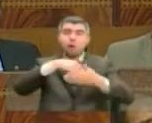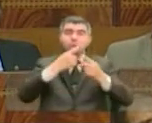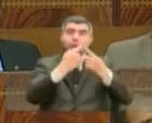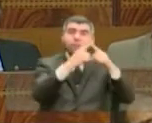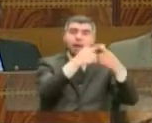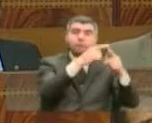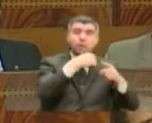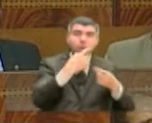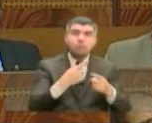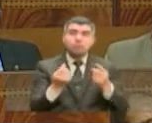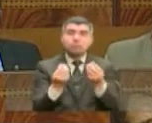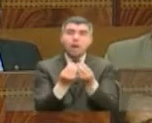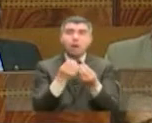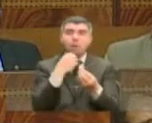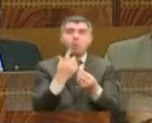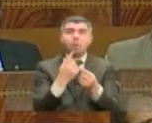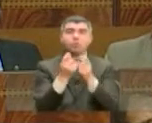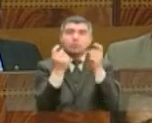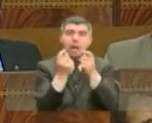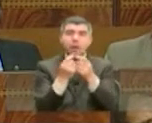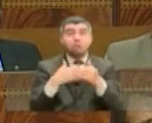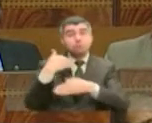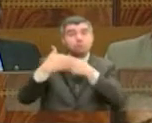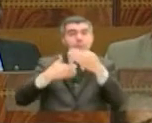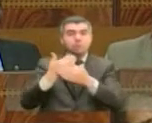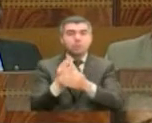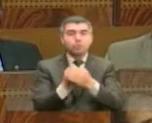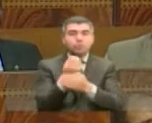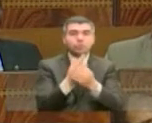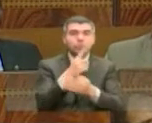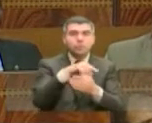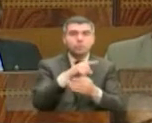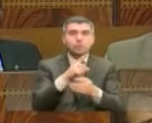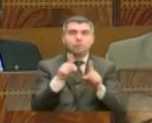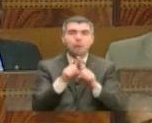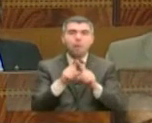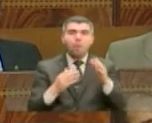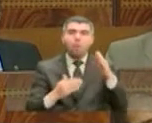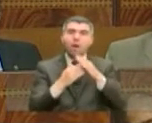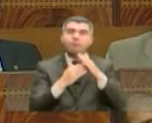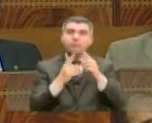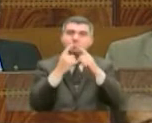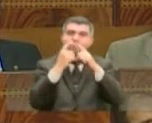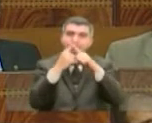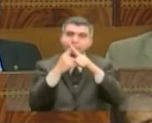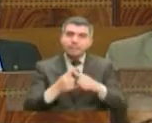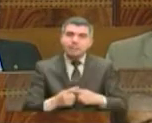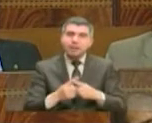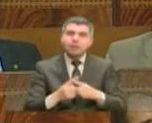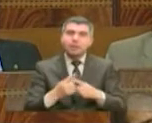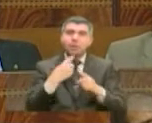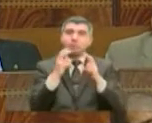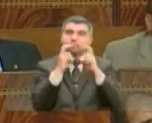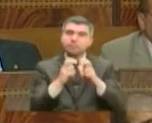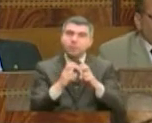وتمكين للمقاوله الوطنيه في افق تحسين هذا العجز التجاري. عندنا ايضا السيد الوزير هو الاستقرار السياسي اللي